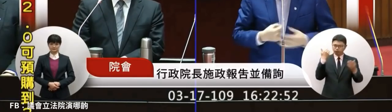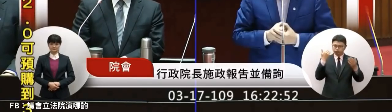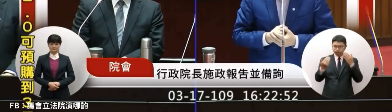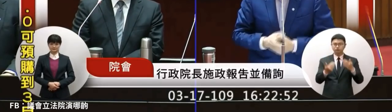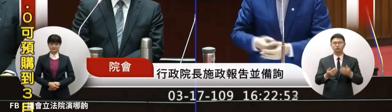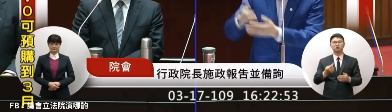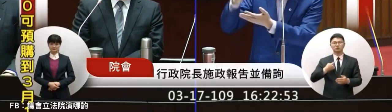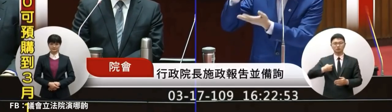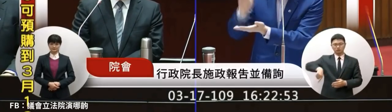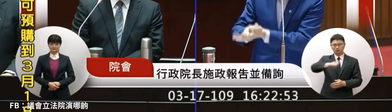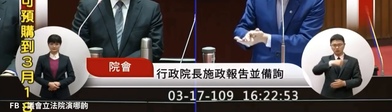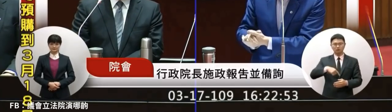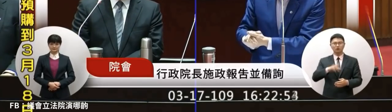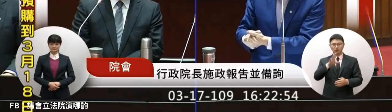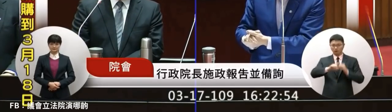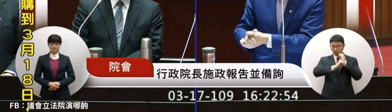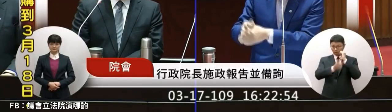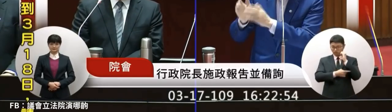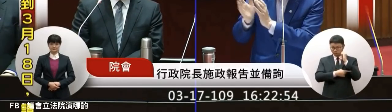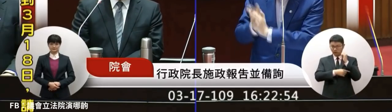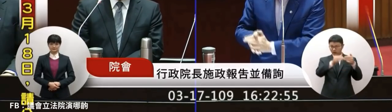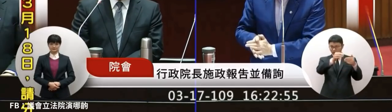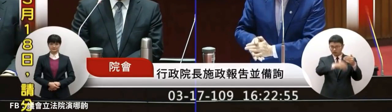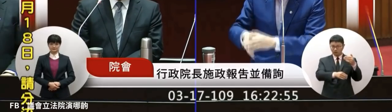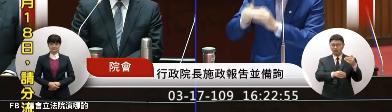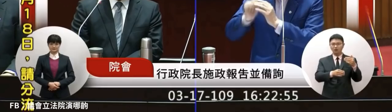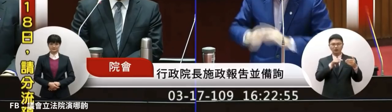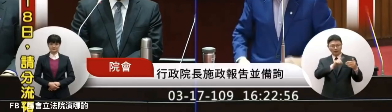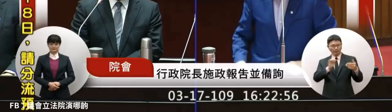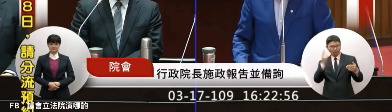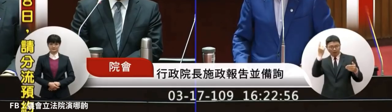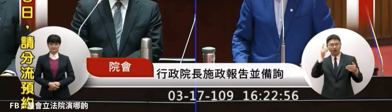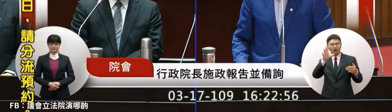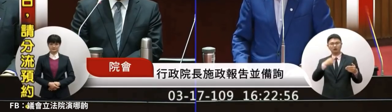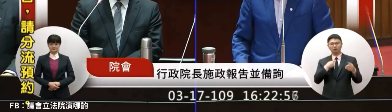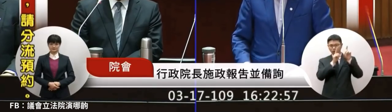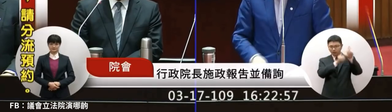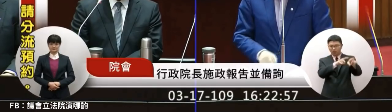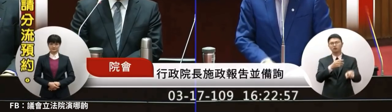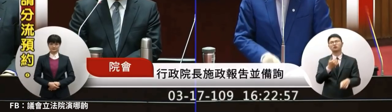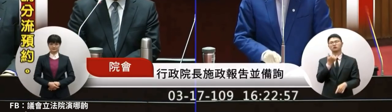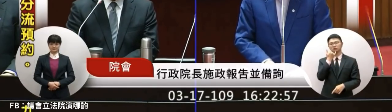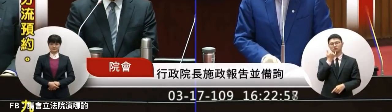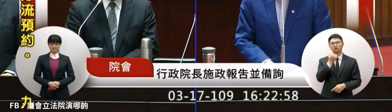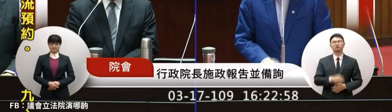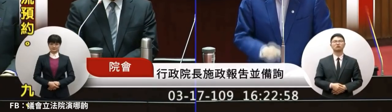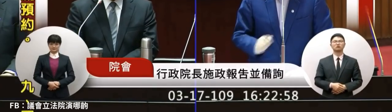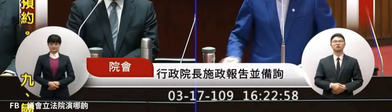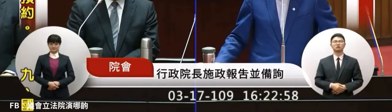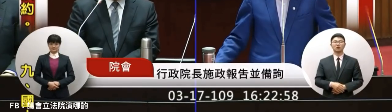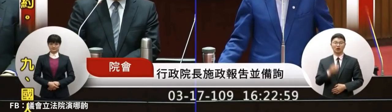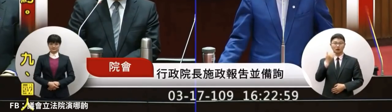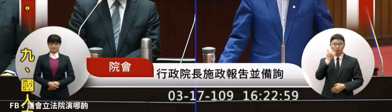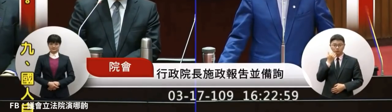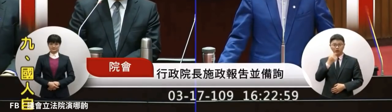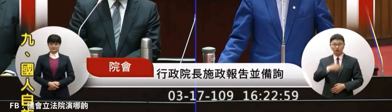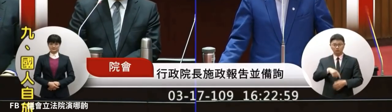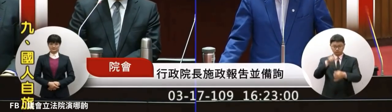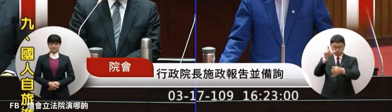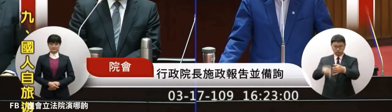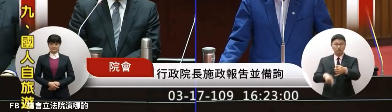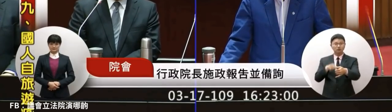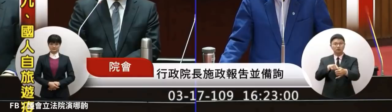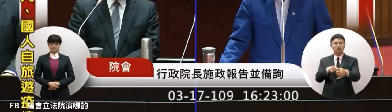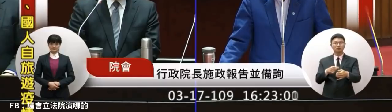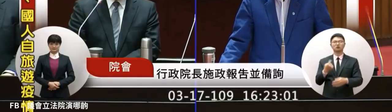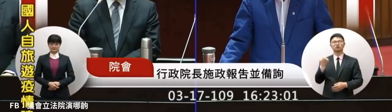楚，大家是有一个法规，有一个来源可以去遵循。同样的，针对个人，我昨天